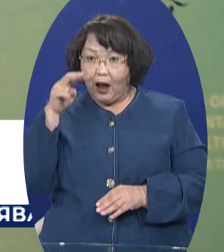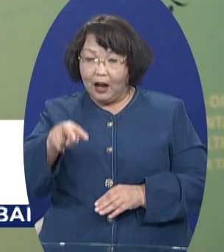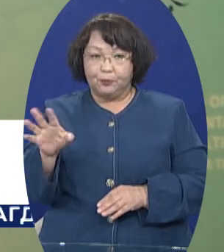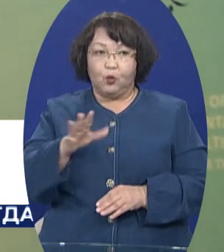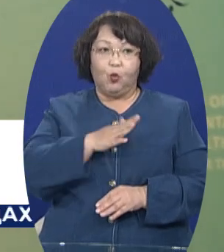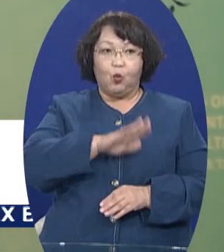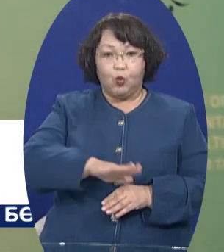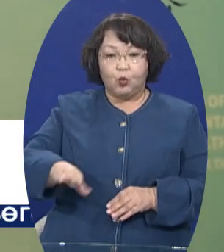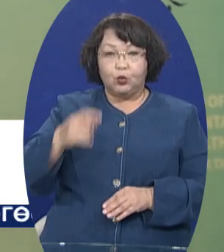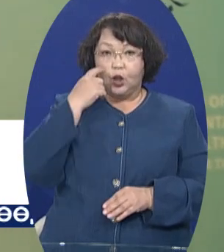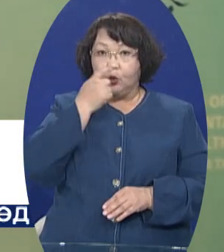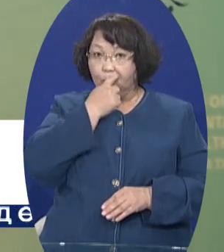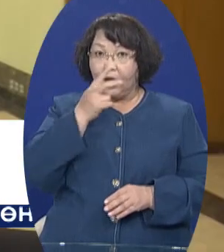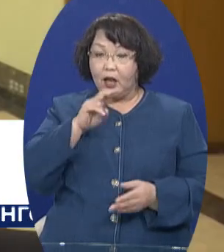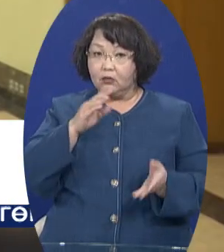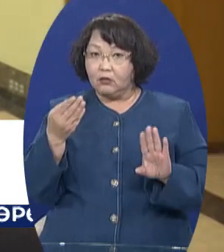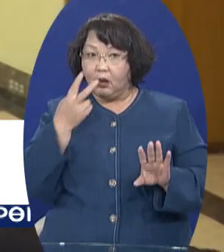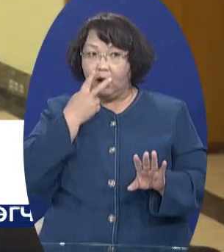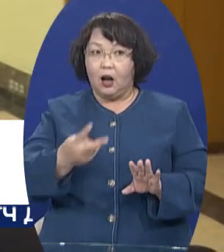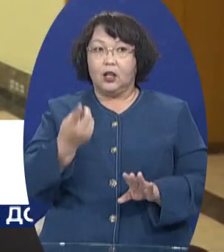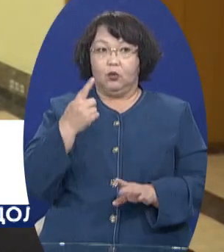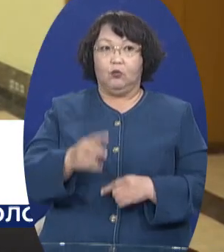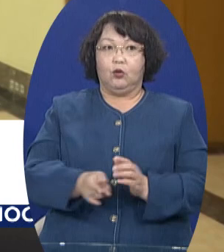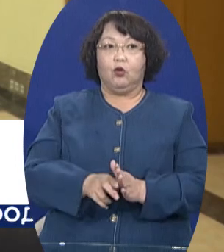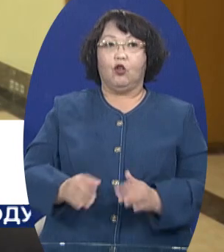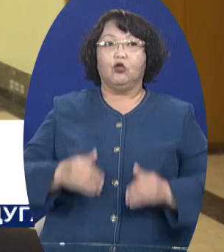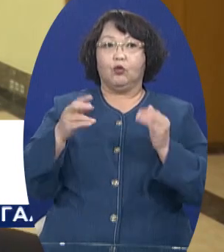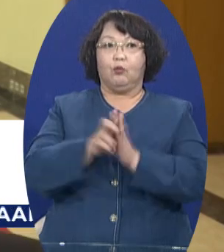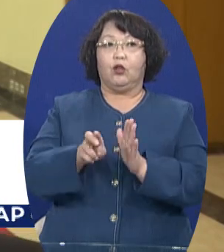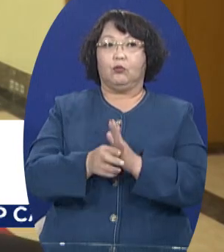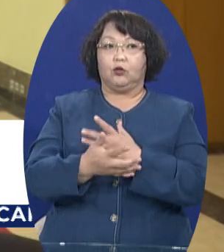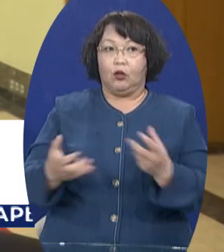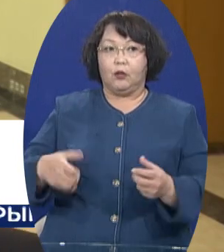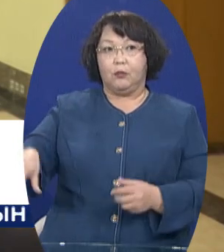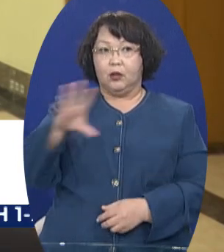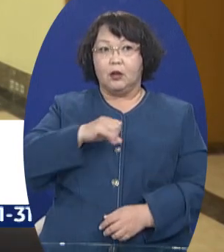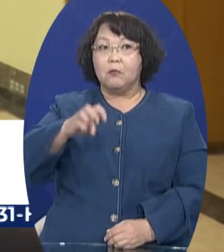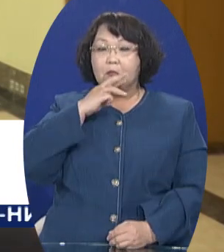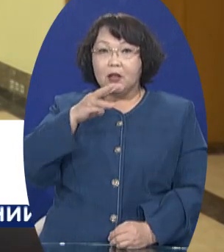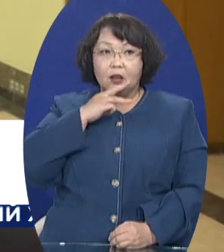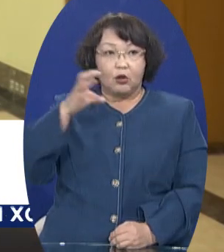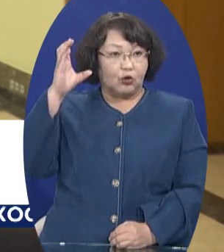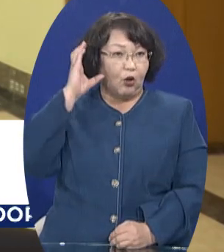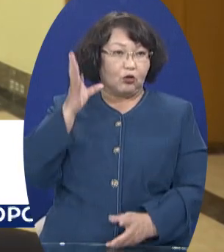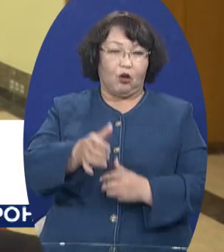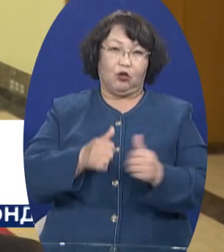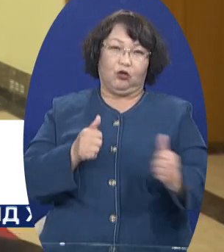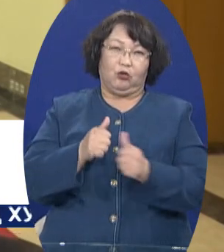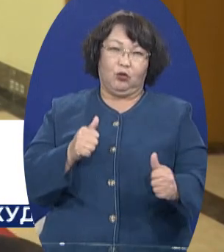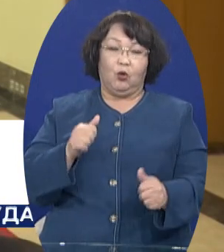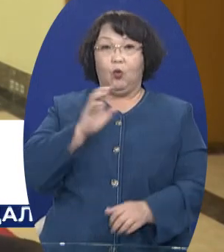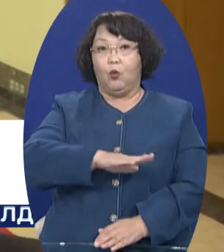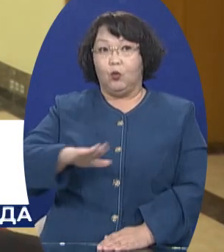болох юм шүү гэсэн санаа бий болох юмаа гэж. Хөгжих боломжууд маш их байдаг. Даанч бид нар мэдээллээс маш их хоцроод байна. Тийм учраас хүүхэд болгонд яг